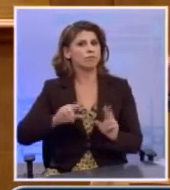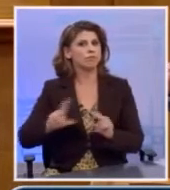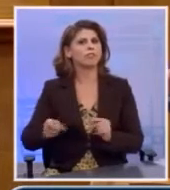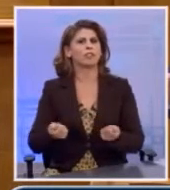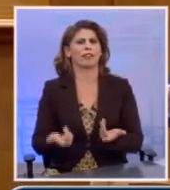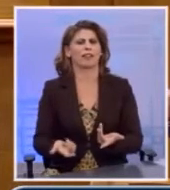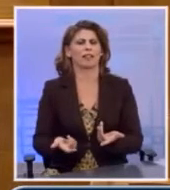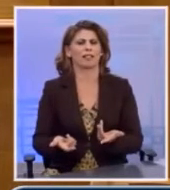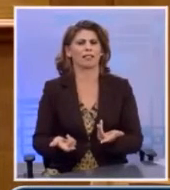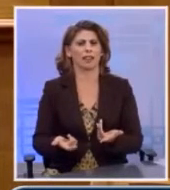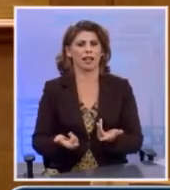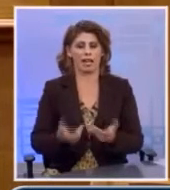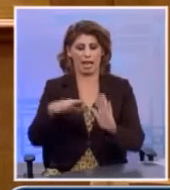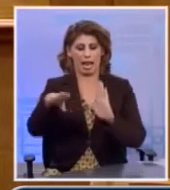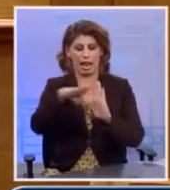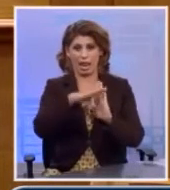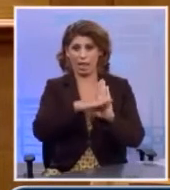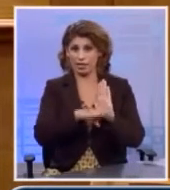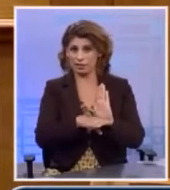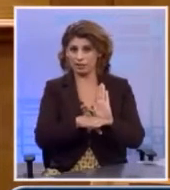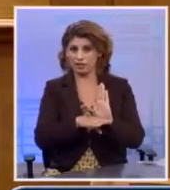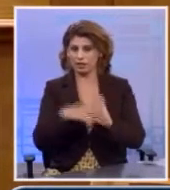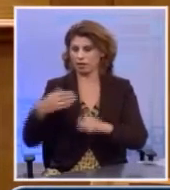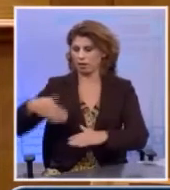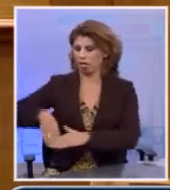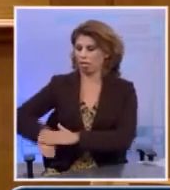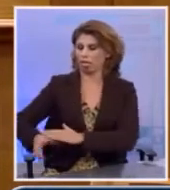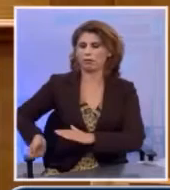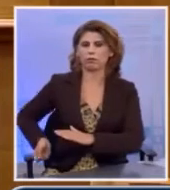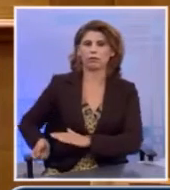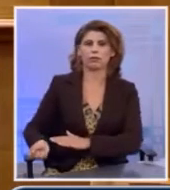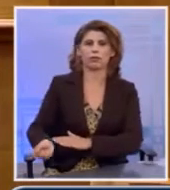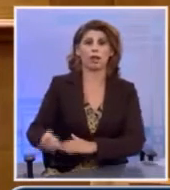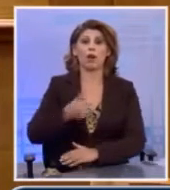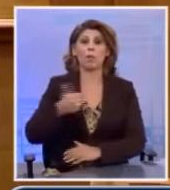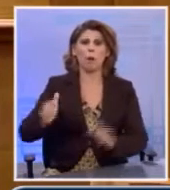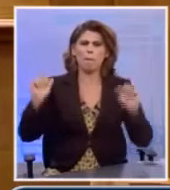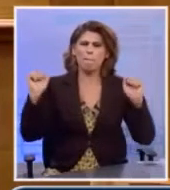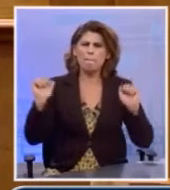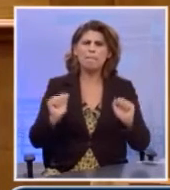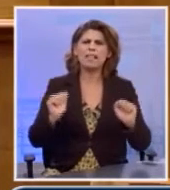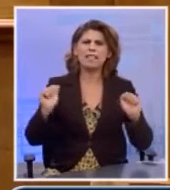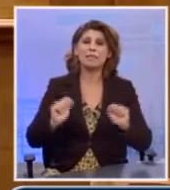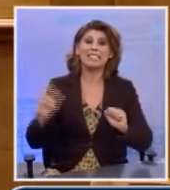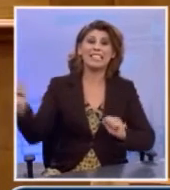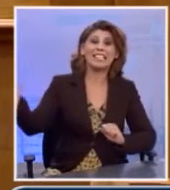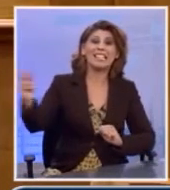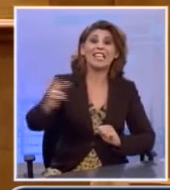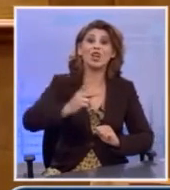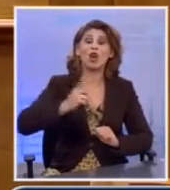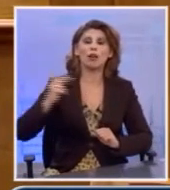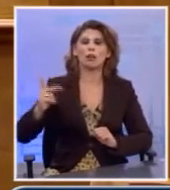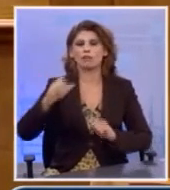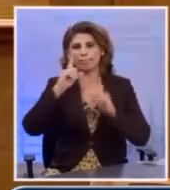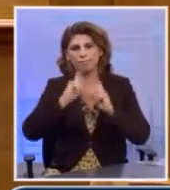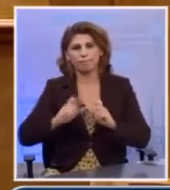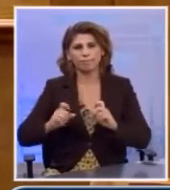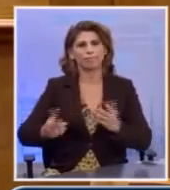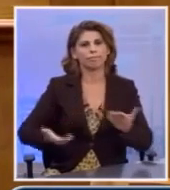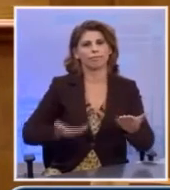Κρύψατε τις λίστες στα συρτάρια και μόνο όταν κάτω από την πίεση της λαϊκής κατακραυγής αναγκαστήκατε να τις παραδώσετε στη